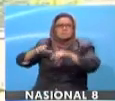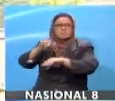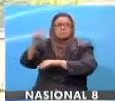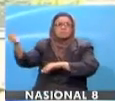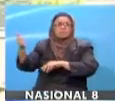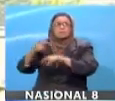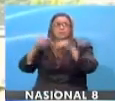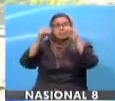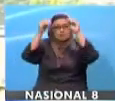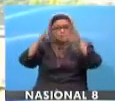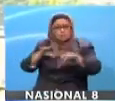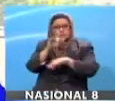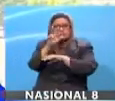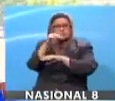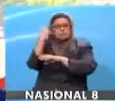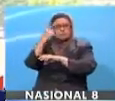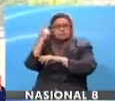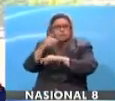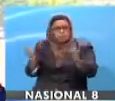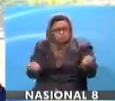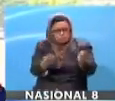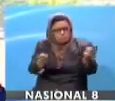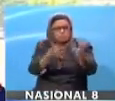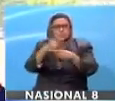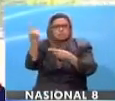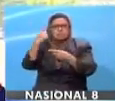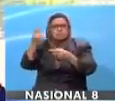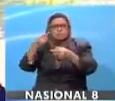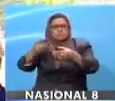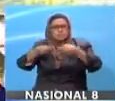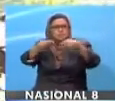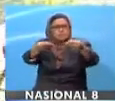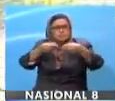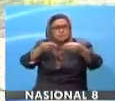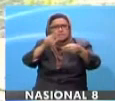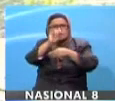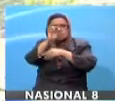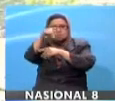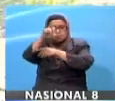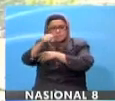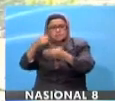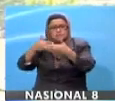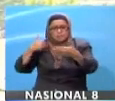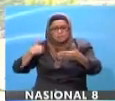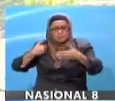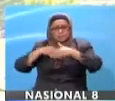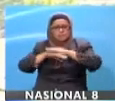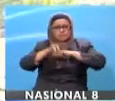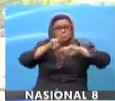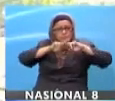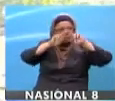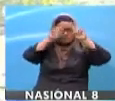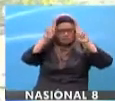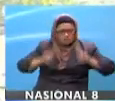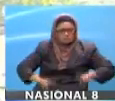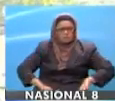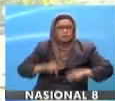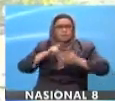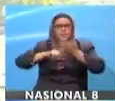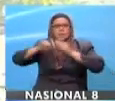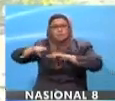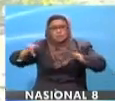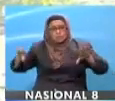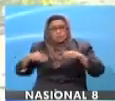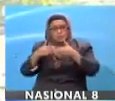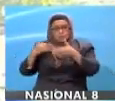bagi motivasi, dia selalu bagi tips sebelum masuki exam, sebelum menduduki exam, apa yang kena buat sebelum exam, apa yang